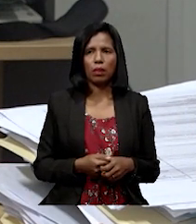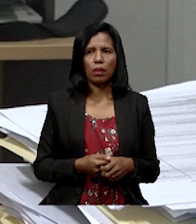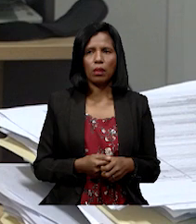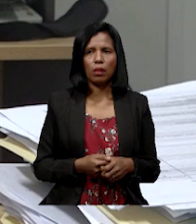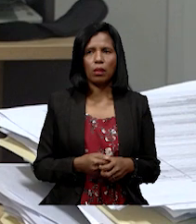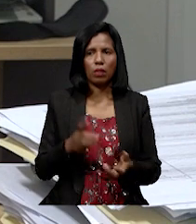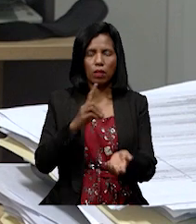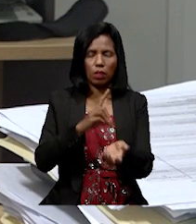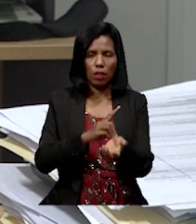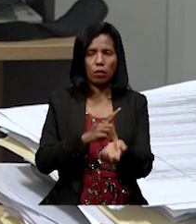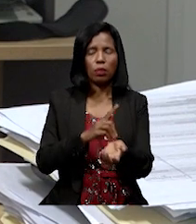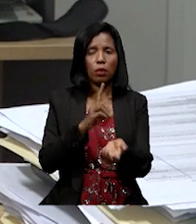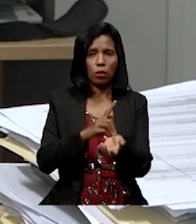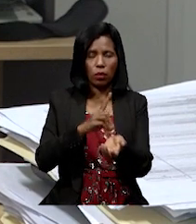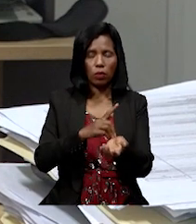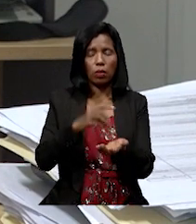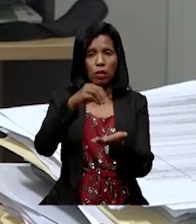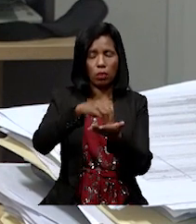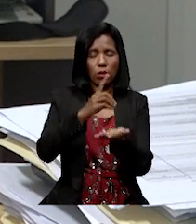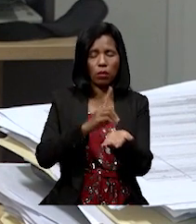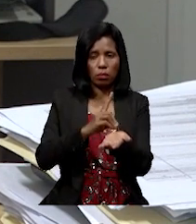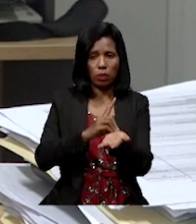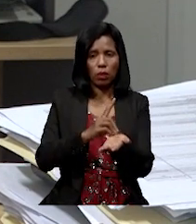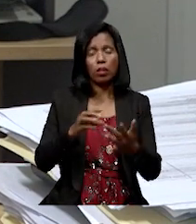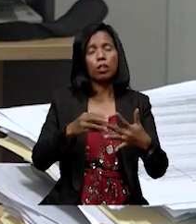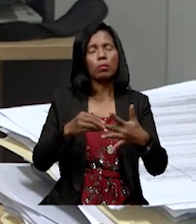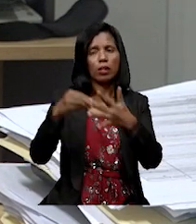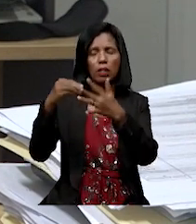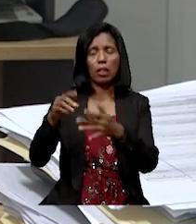mediko spesialista ida atau especialmente atau bele be